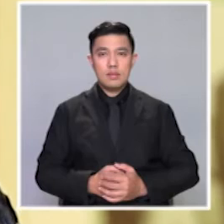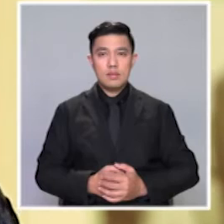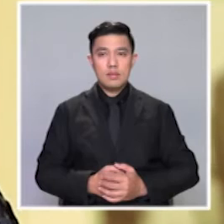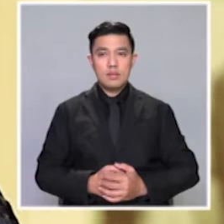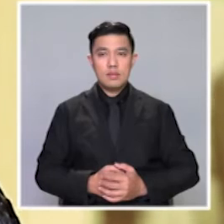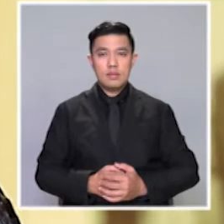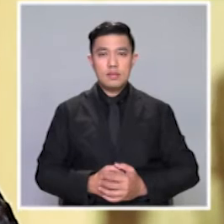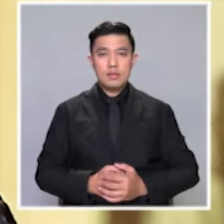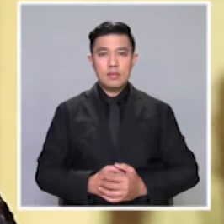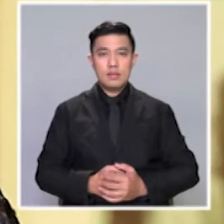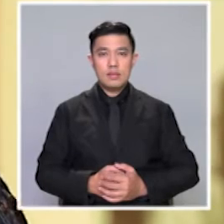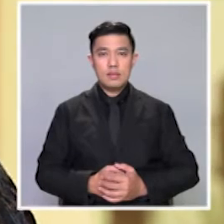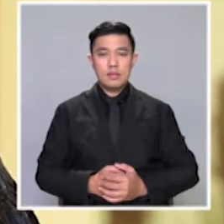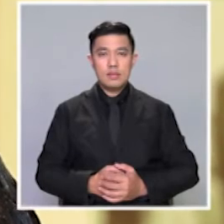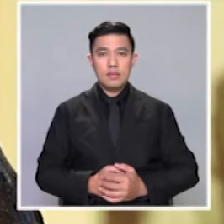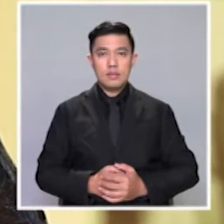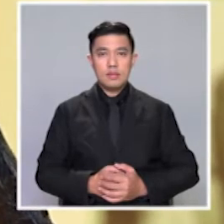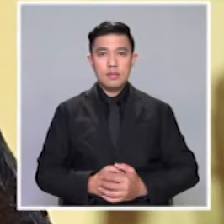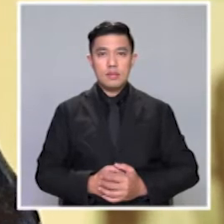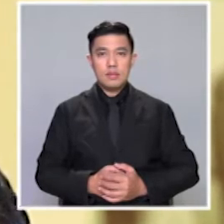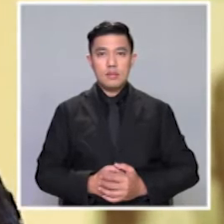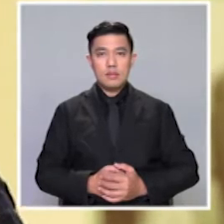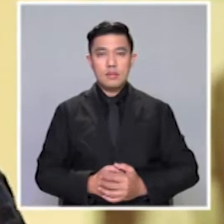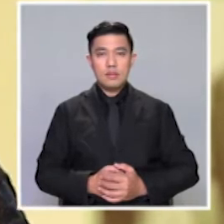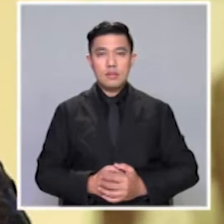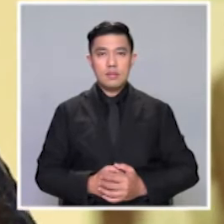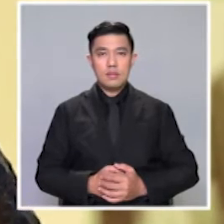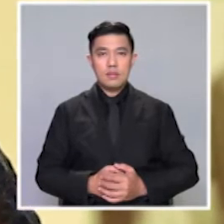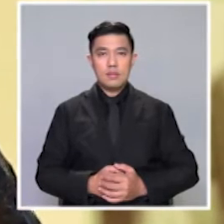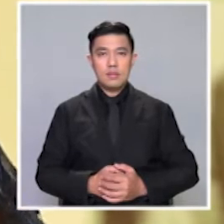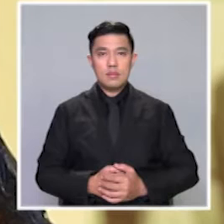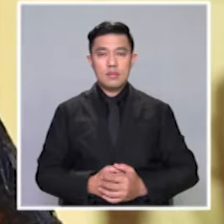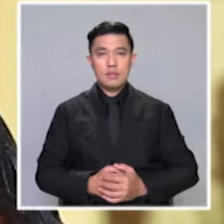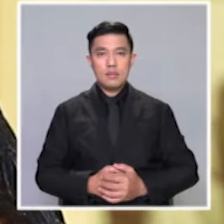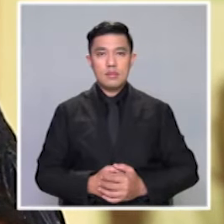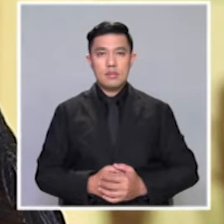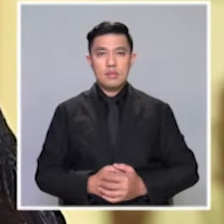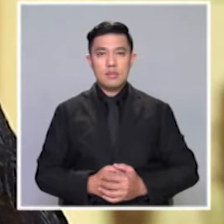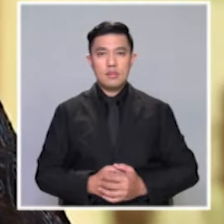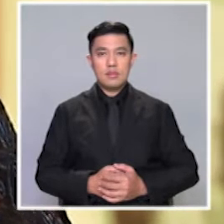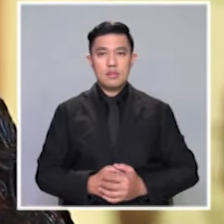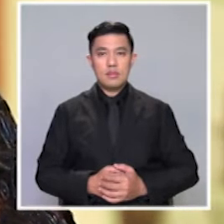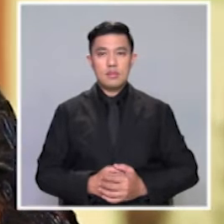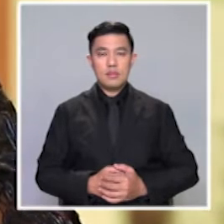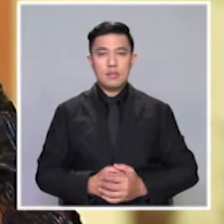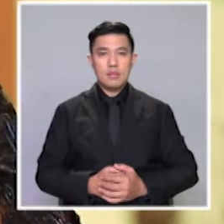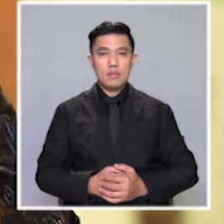ลงสารวันเตี่ยลงเตี่ยลงหน่อยสารวันเ